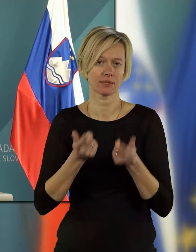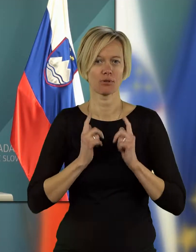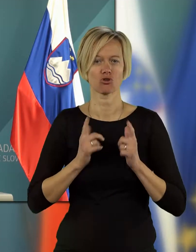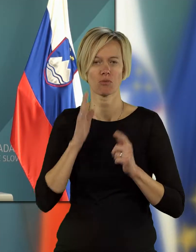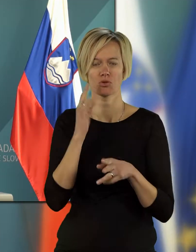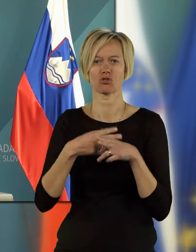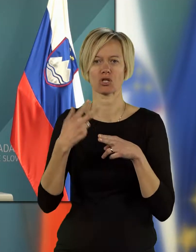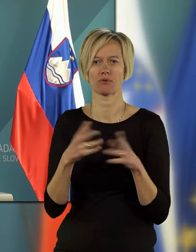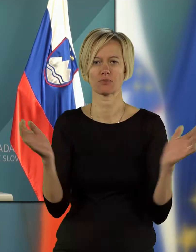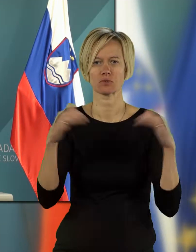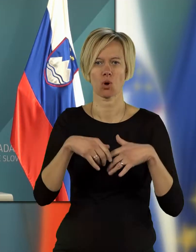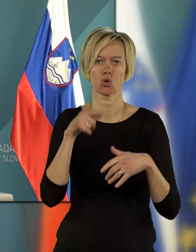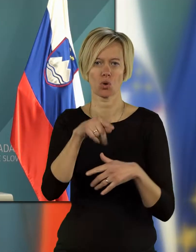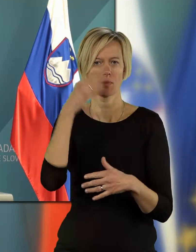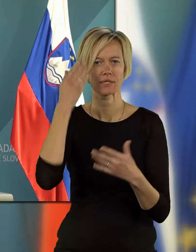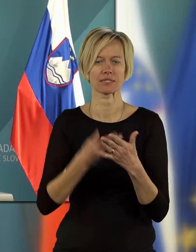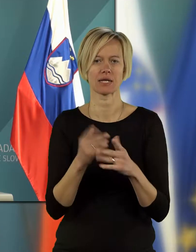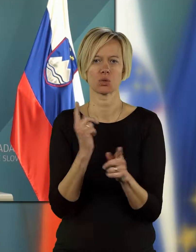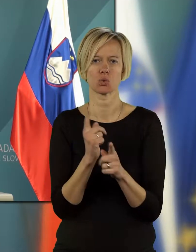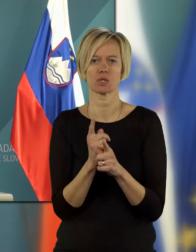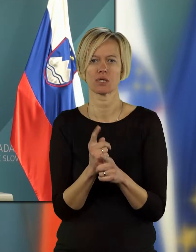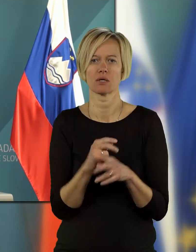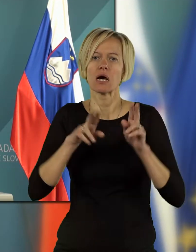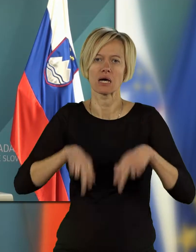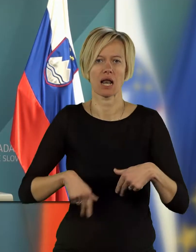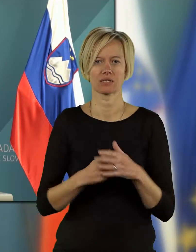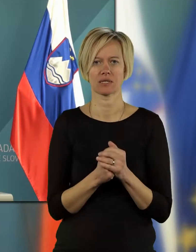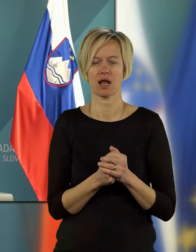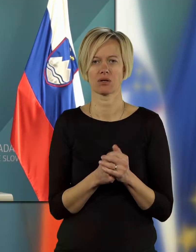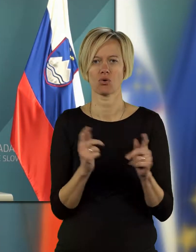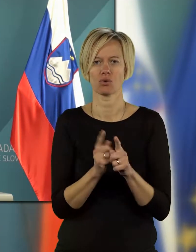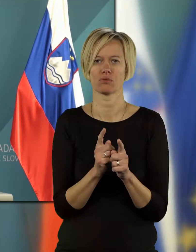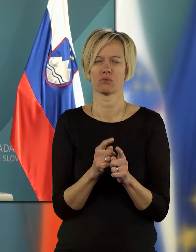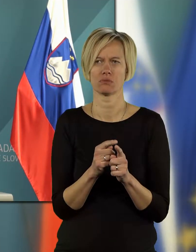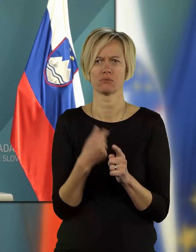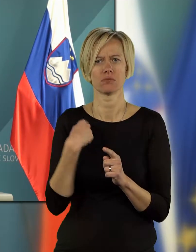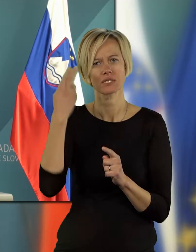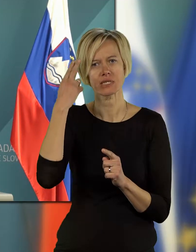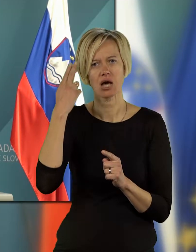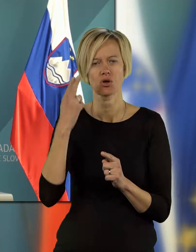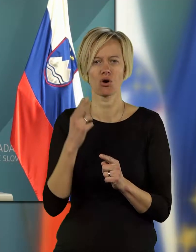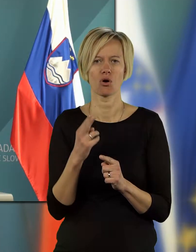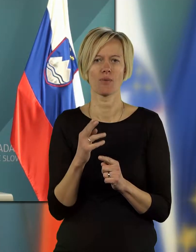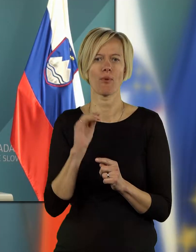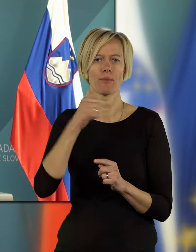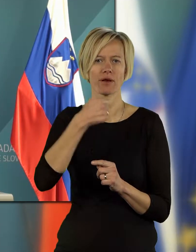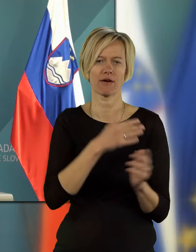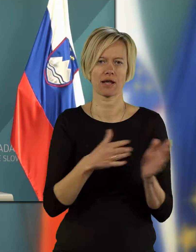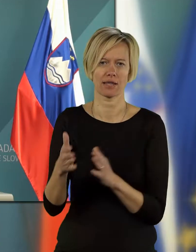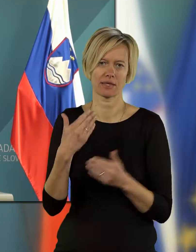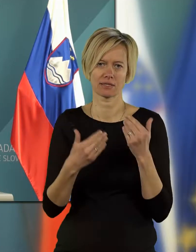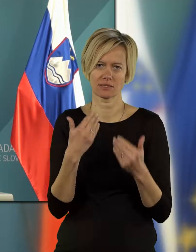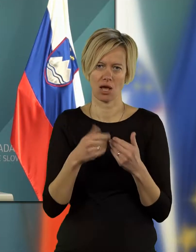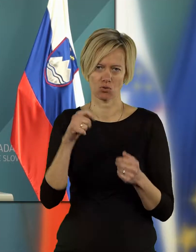pričakovati, da bo v državnem zboru to priznanje tudi realiziran. Kot mi je znano, naj bi bila prva